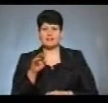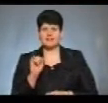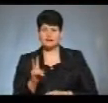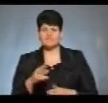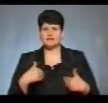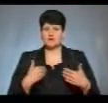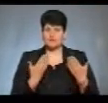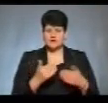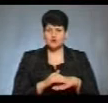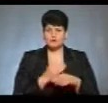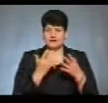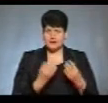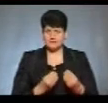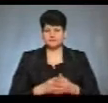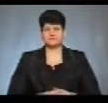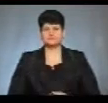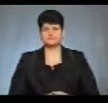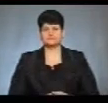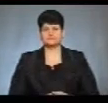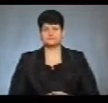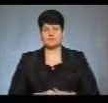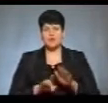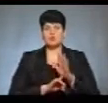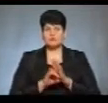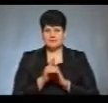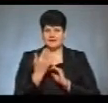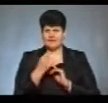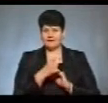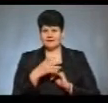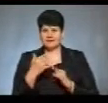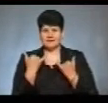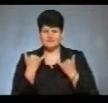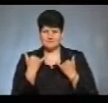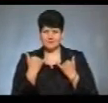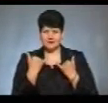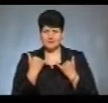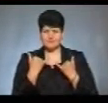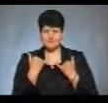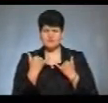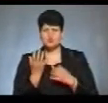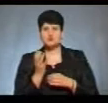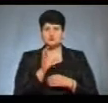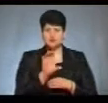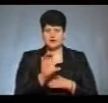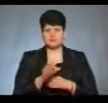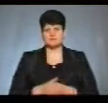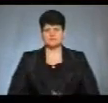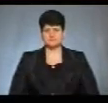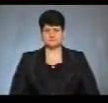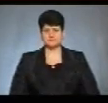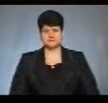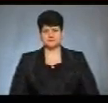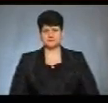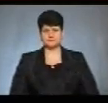Доброго дня, шановні глядачі. Розпочнемо уже за декілька хвилин, а наразі в ефірі сюжет мого колеги.